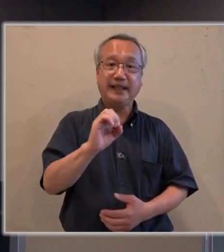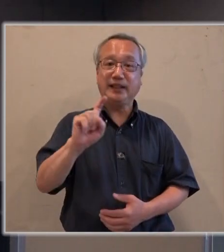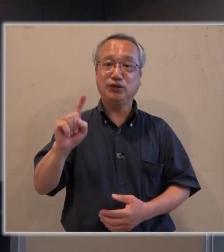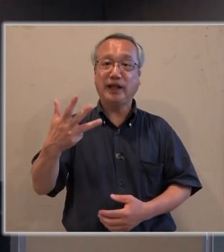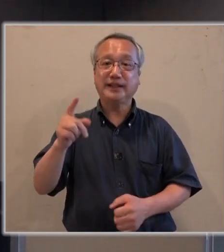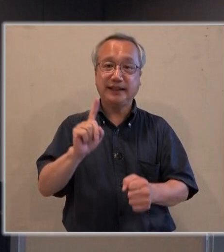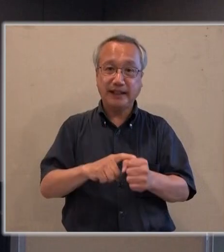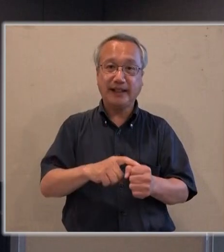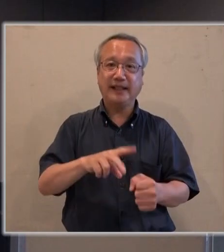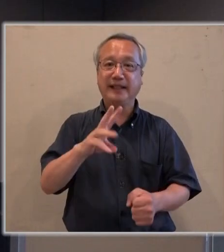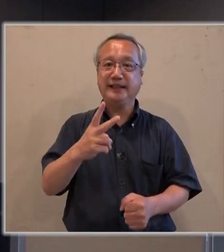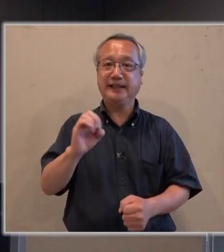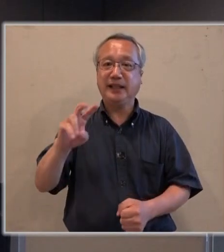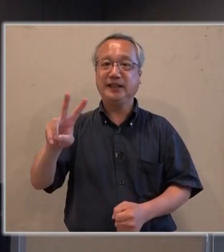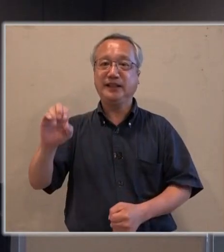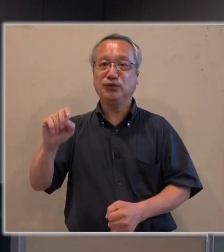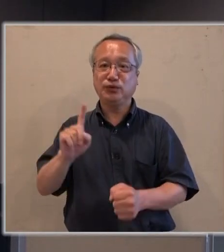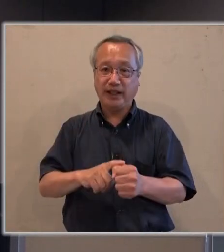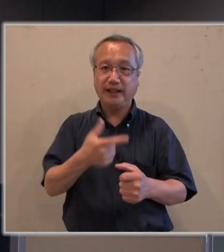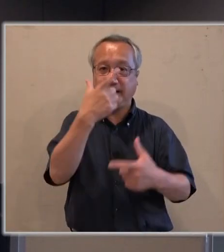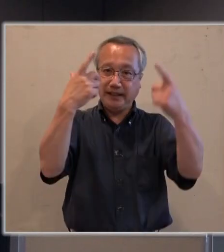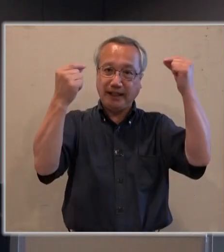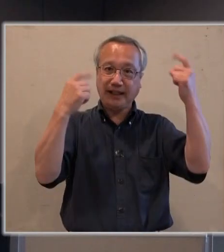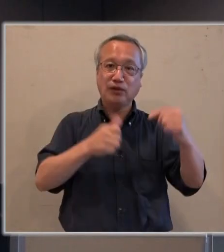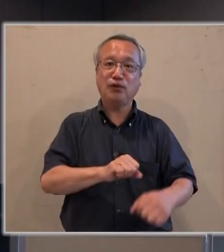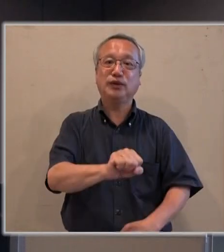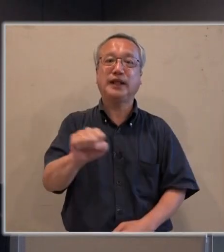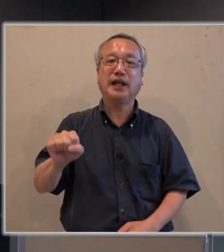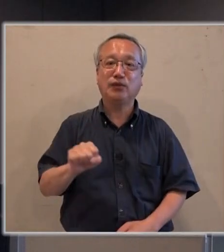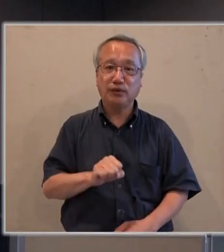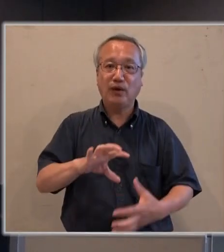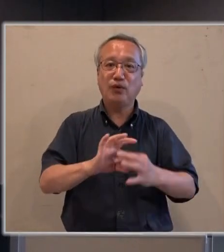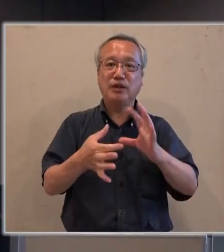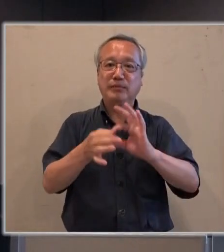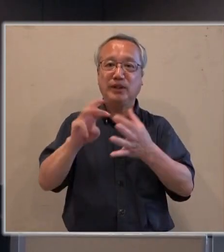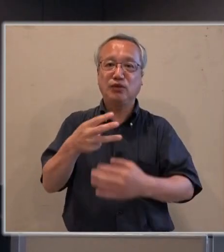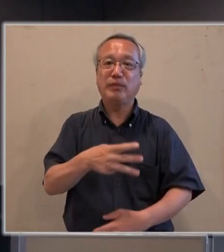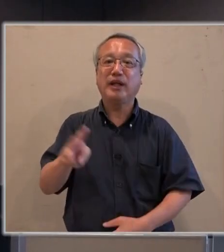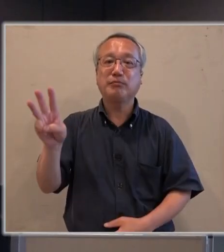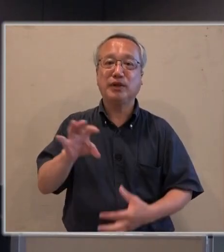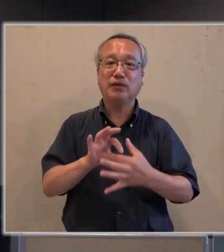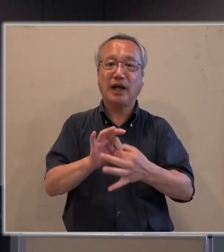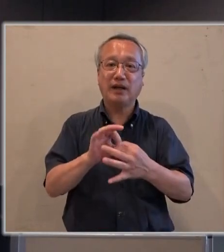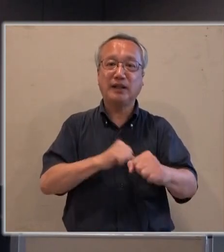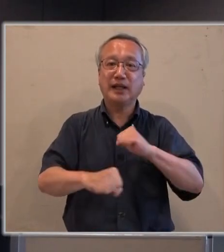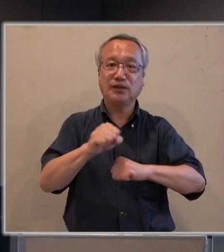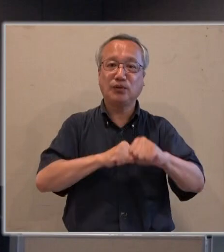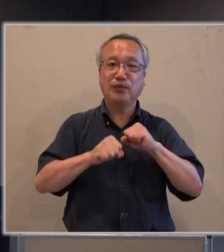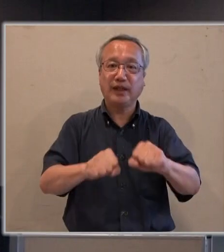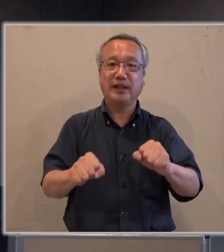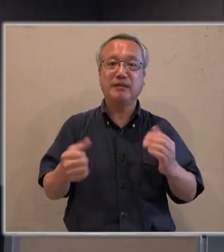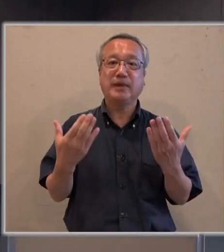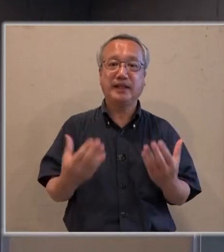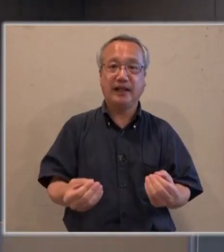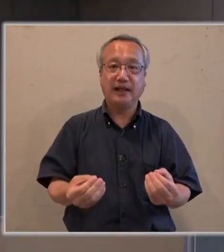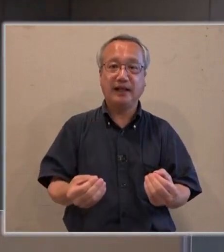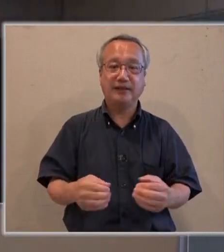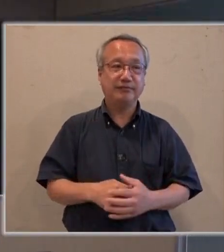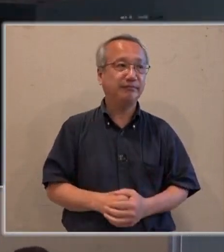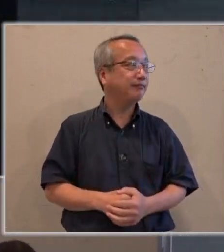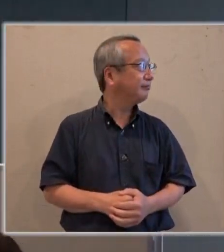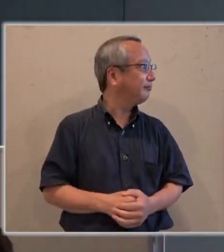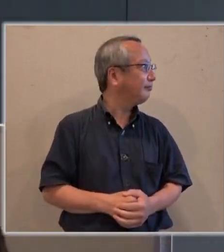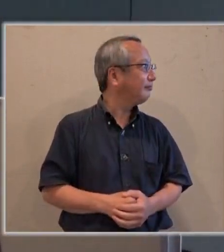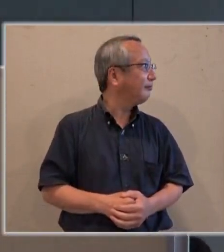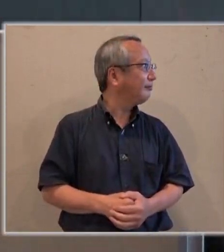から22年に大学のサークルで、オリンピック・パラリンピックに関わる活動を行ってきました。大会時に代表を務め